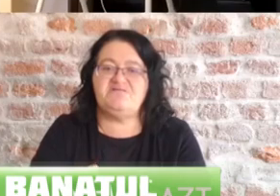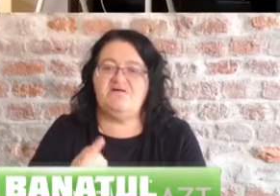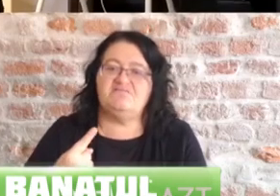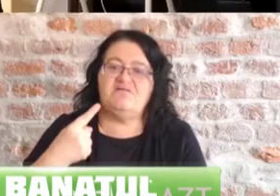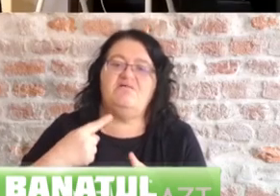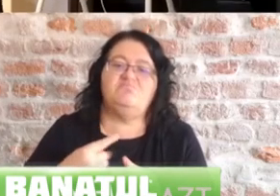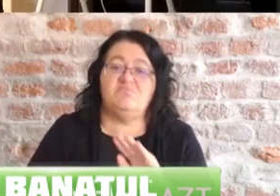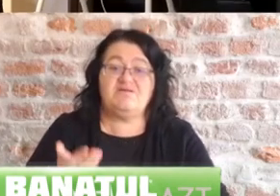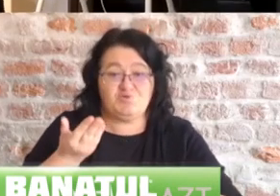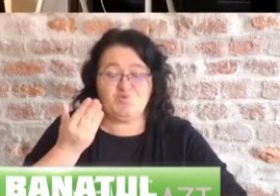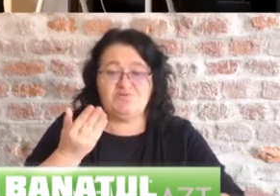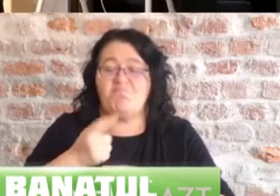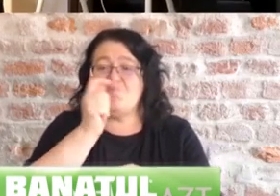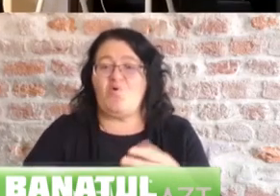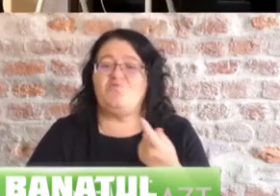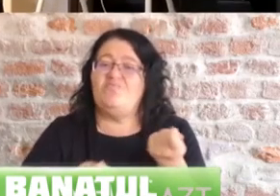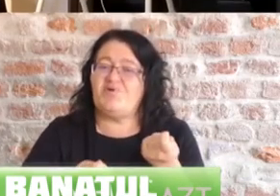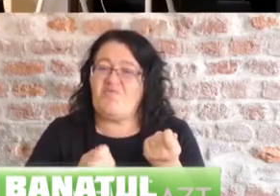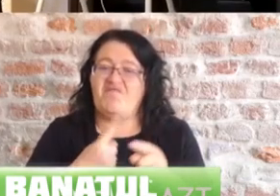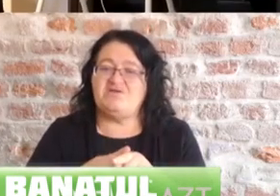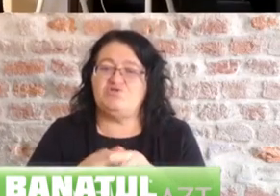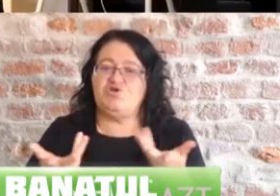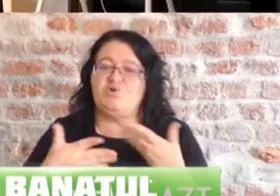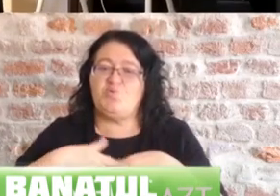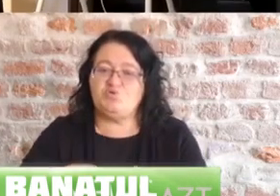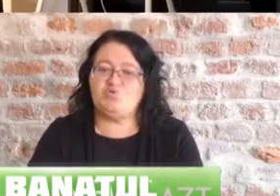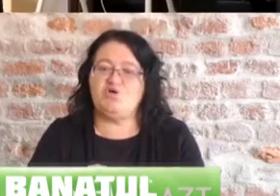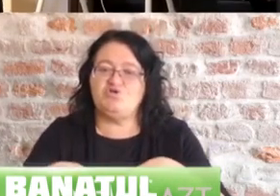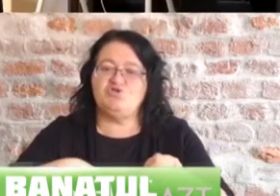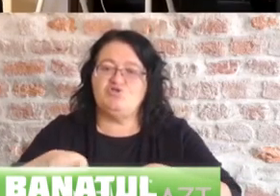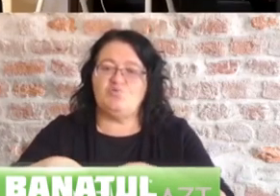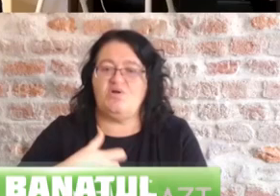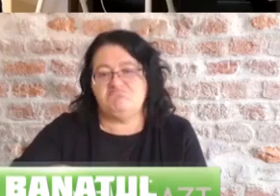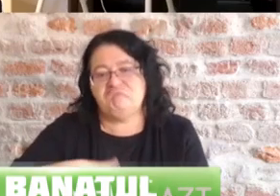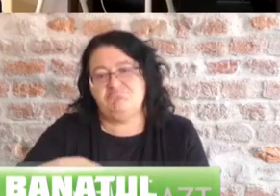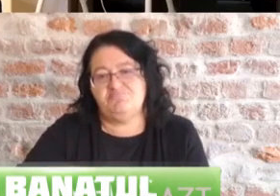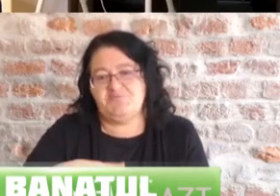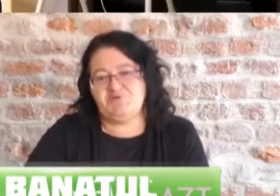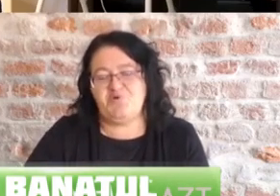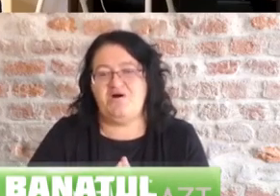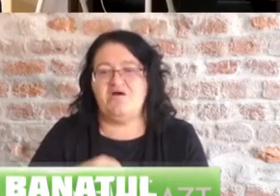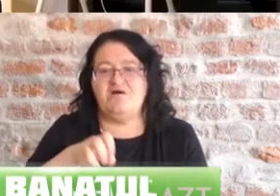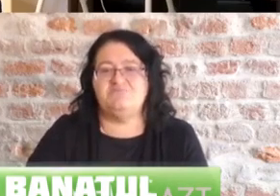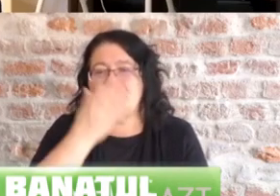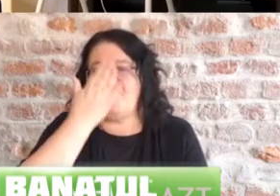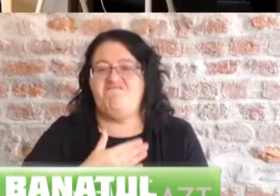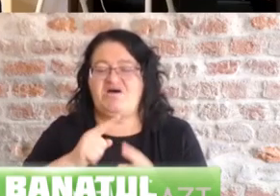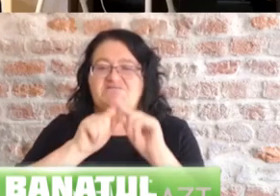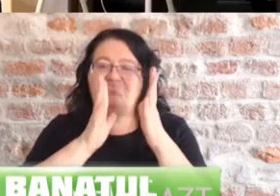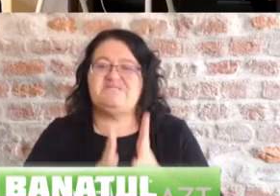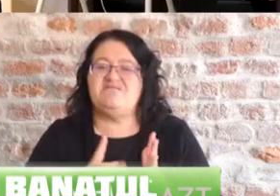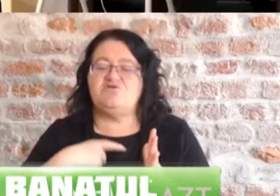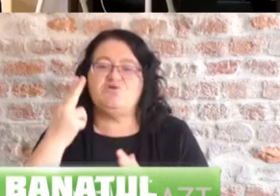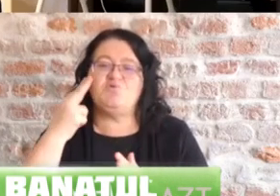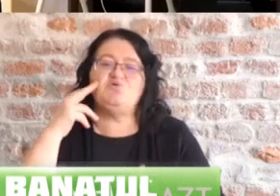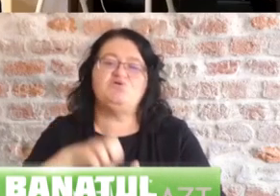sporită. Proiectul promovează incluziunea și traficul pietonal. Spațiul din fața catedralei este